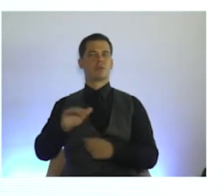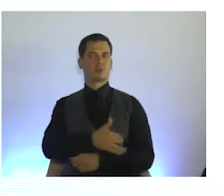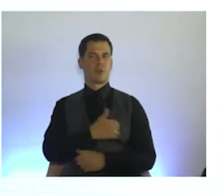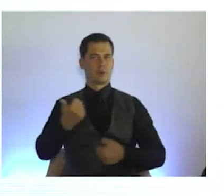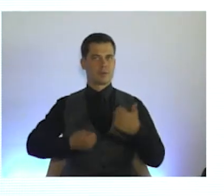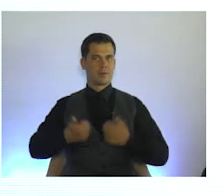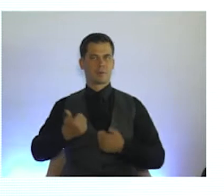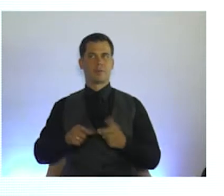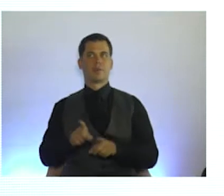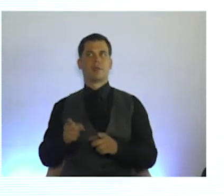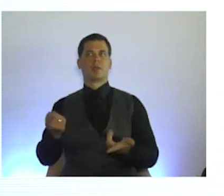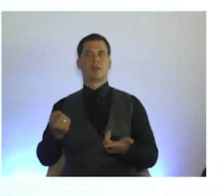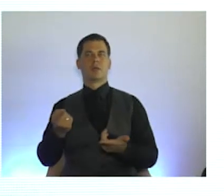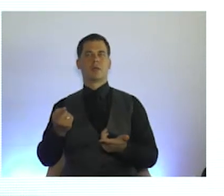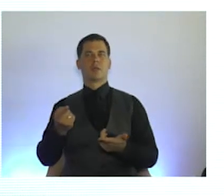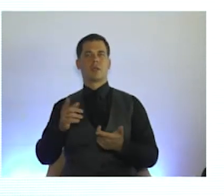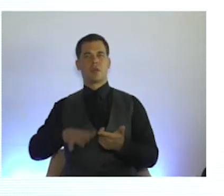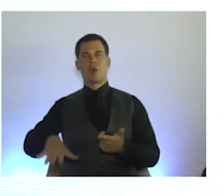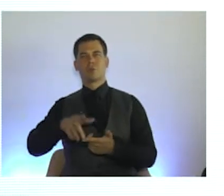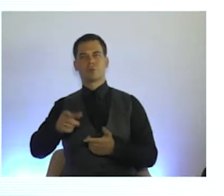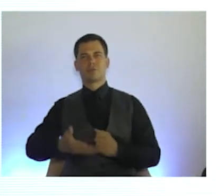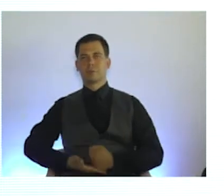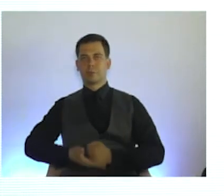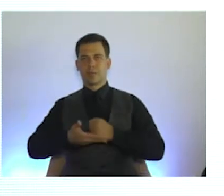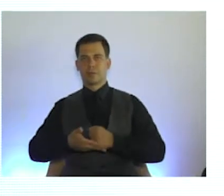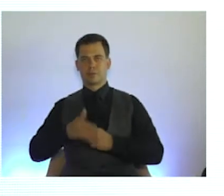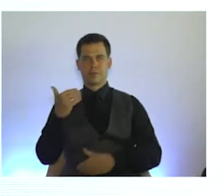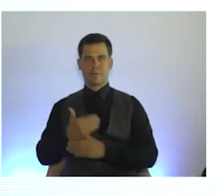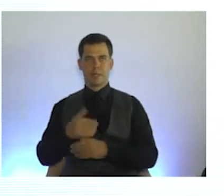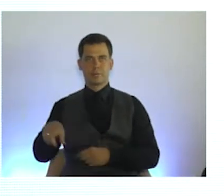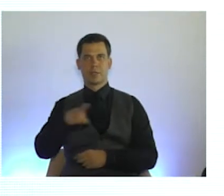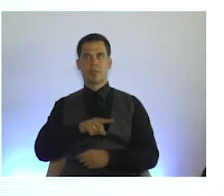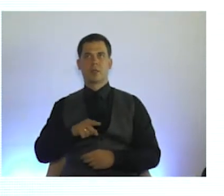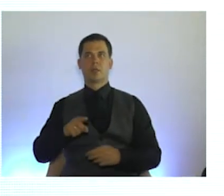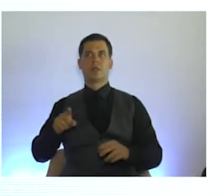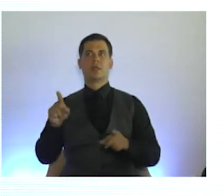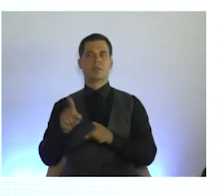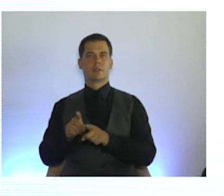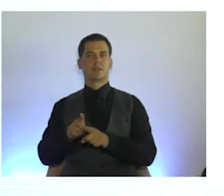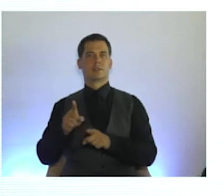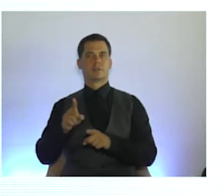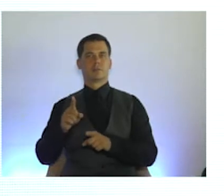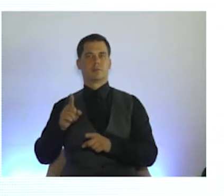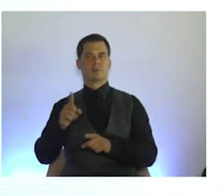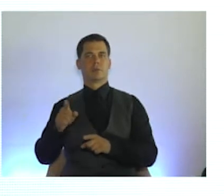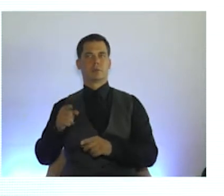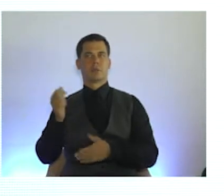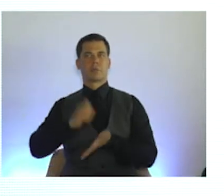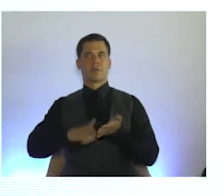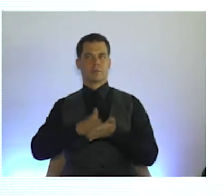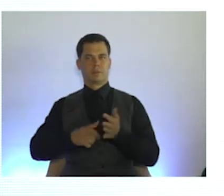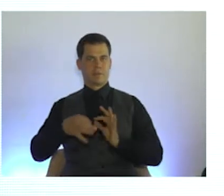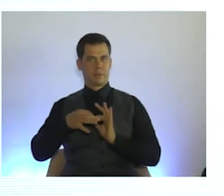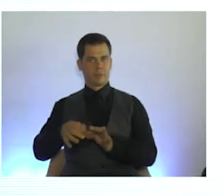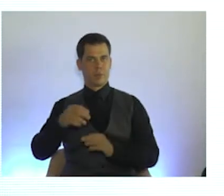zawodowe, jak i fundusze w obszarze właśnie wsparcia przedsiębiorców, przedsiębiorczości, Mazowiecka Jednostka Wdrażania Programów